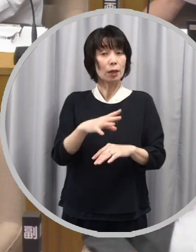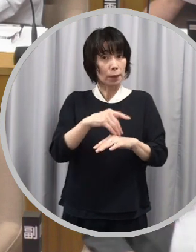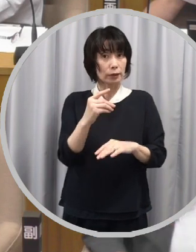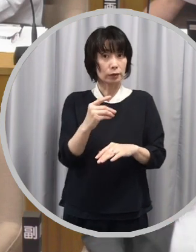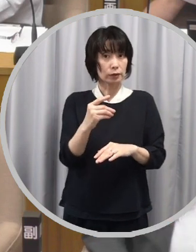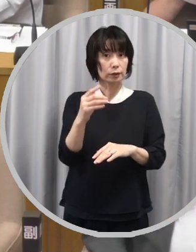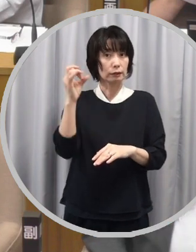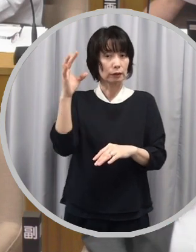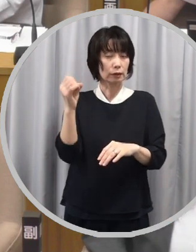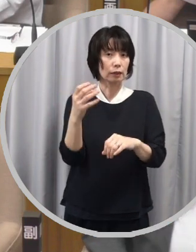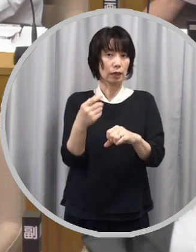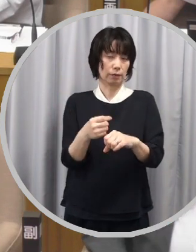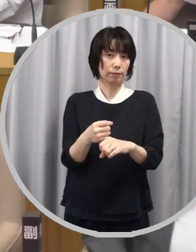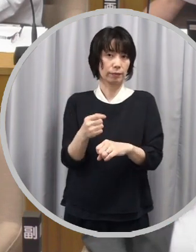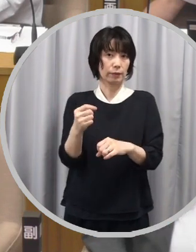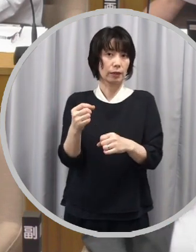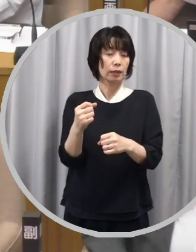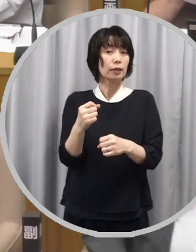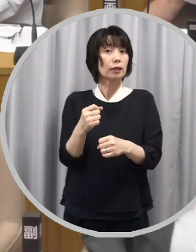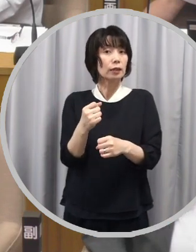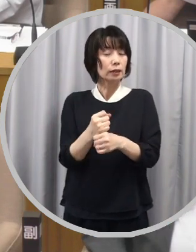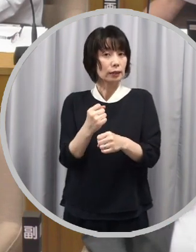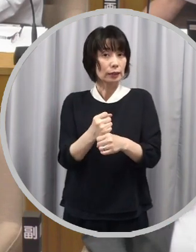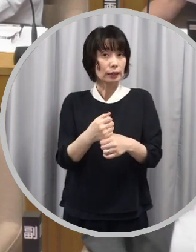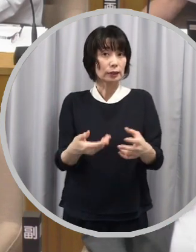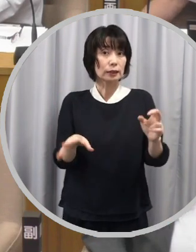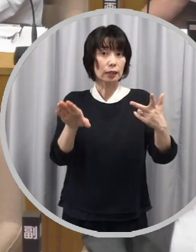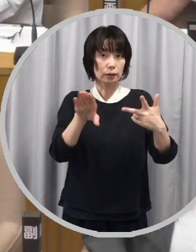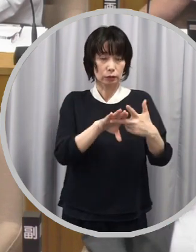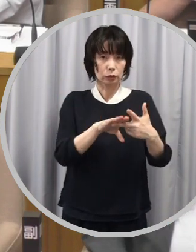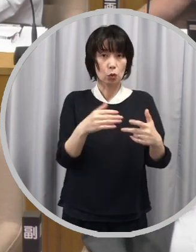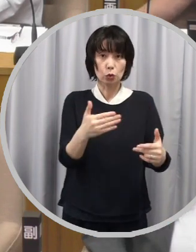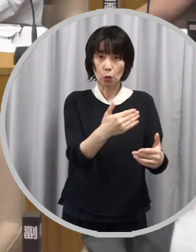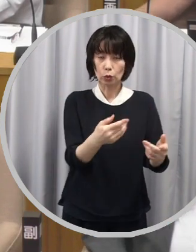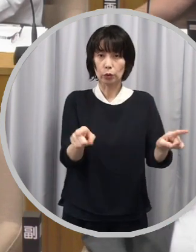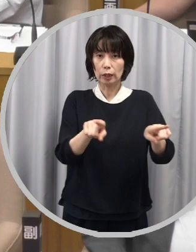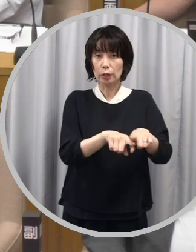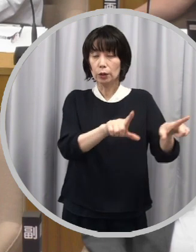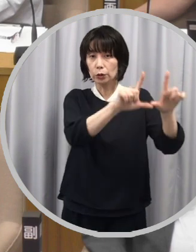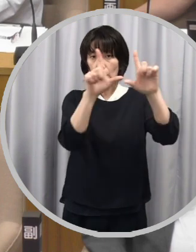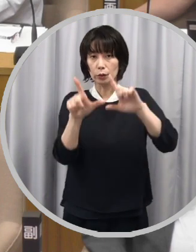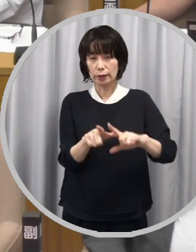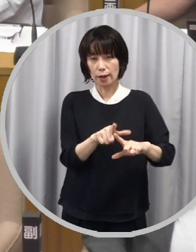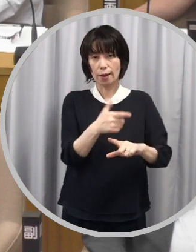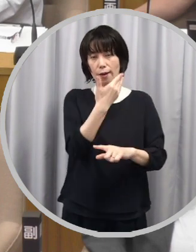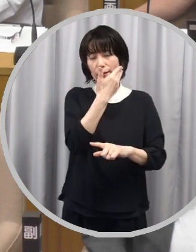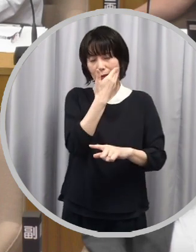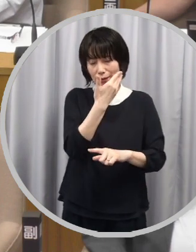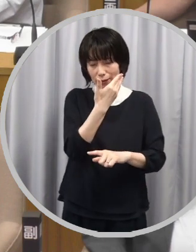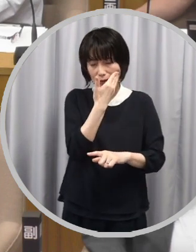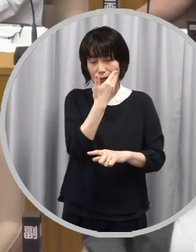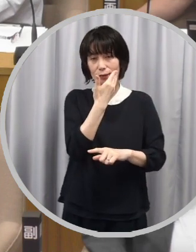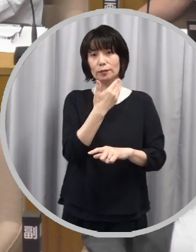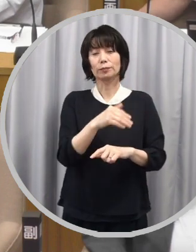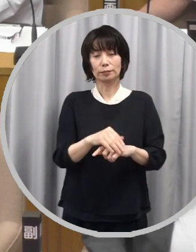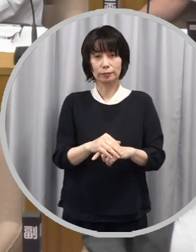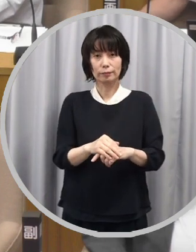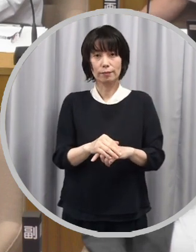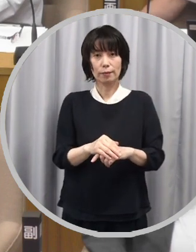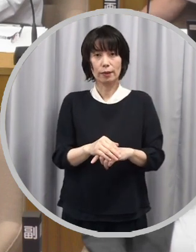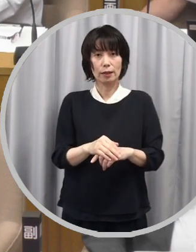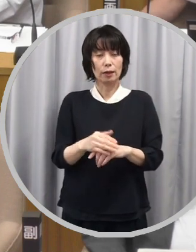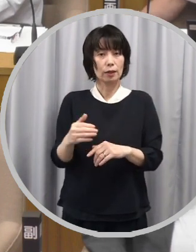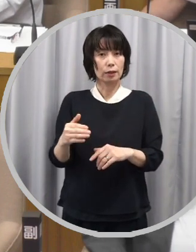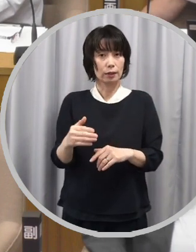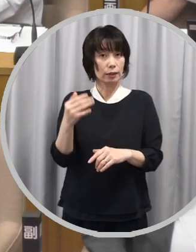発電施設が漁業といかに協調し共生を図っていくかが非常に大事な視点であることから、漁業